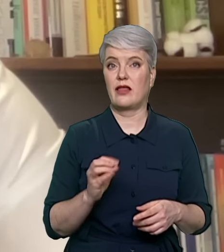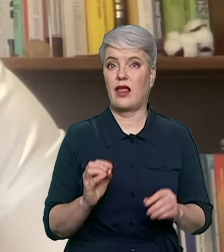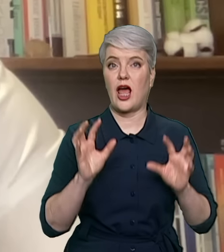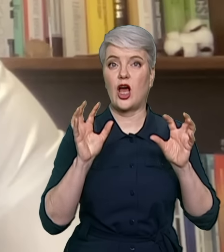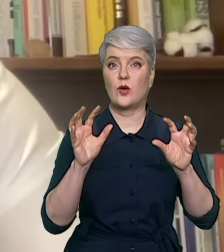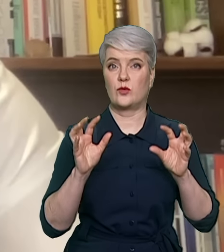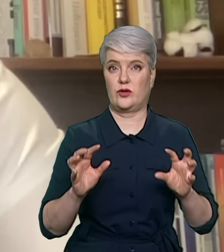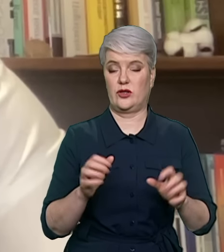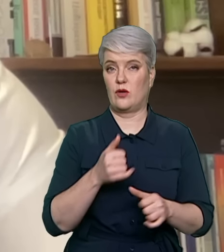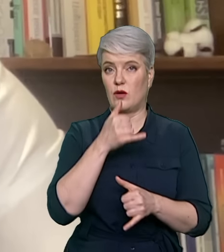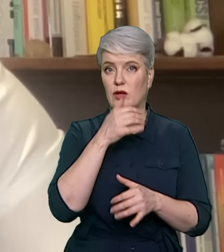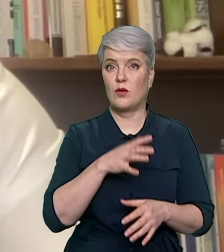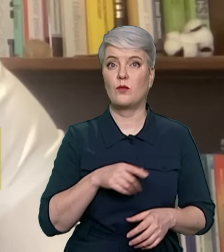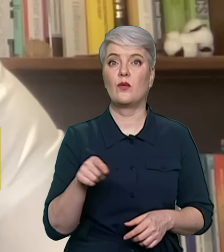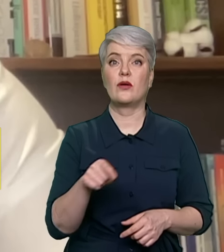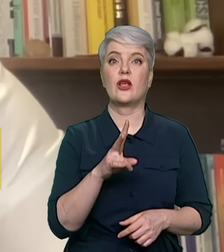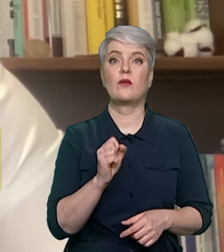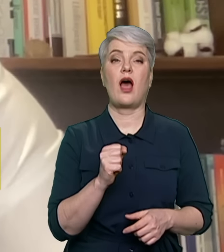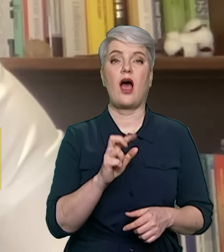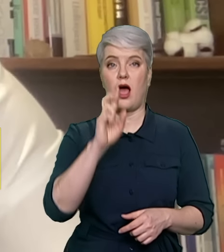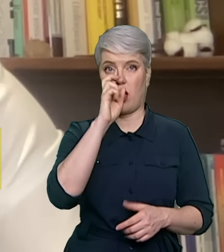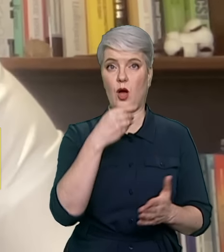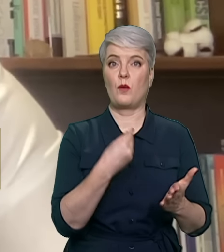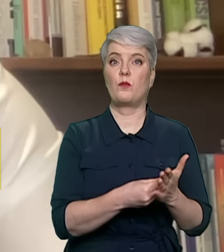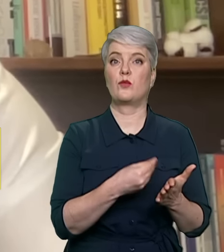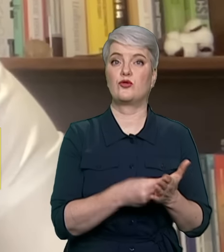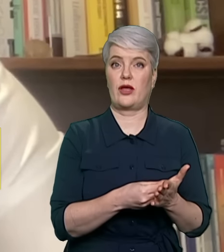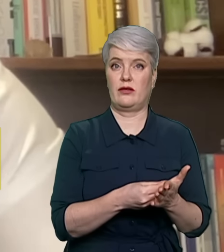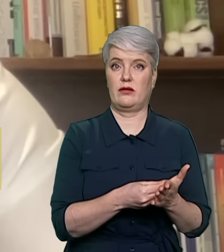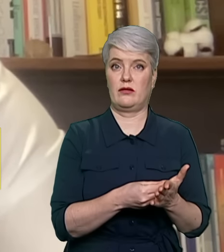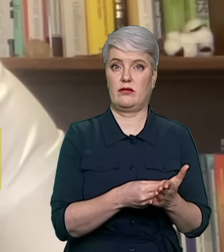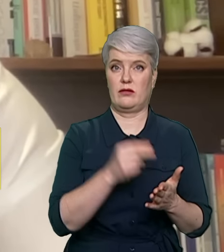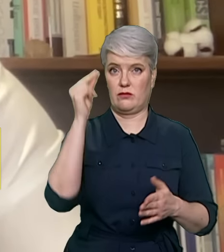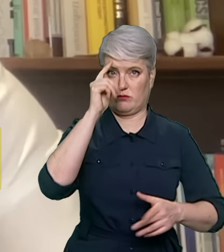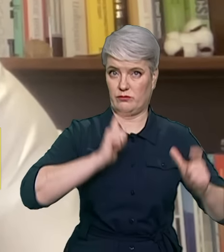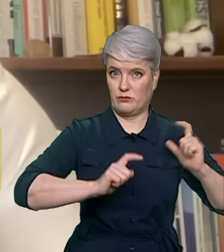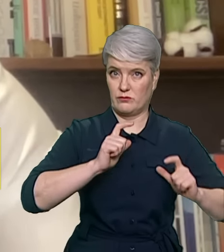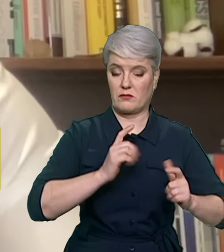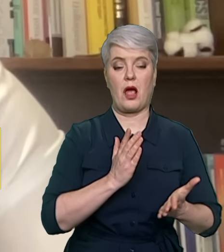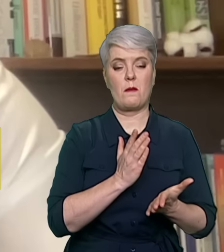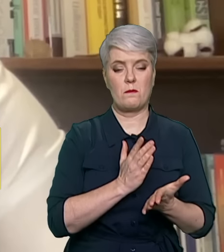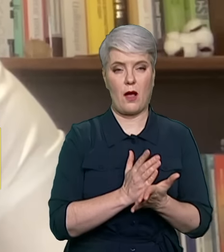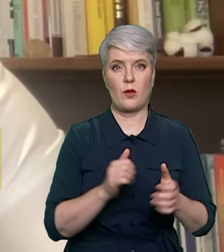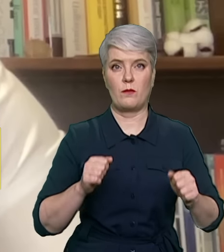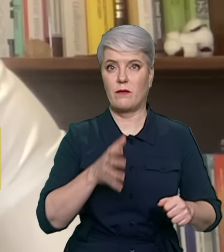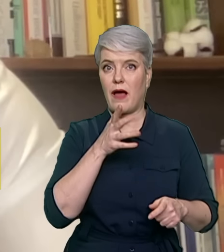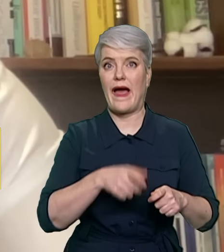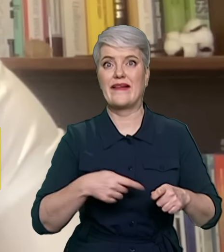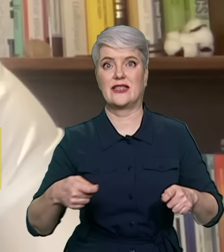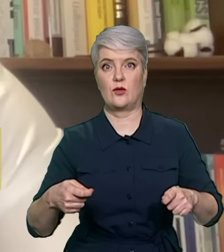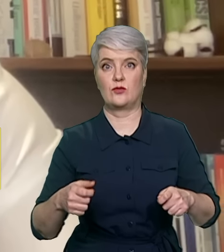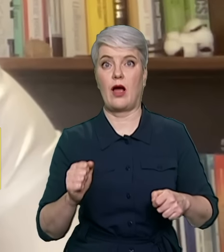неконституційним. Не може бути, ті, хто на бюджеті навчаються, мають право на відстрочку, ті, хто на контракті. Тобто